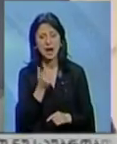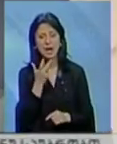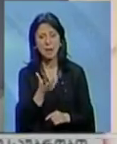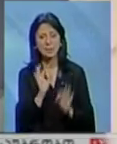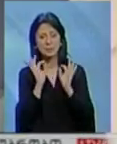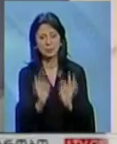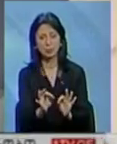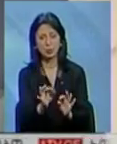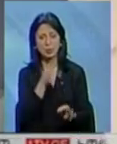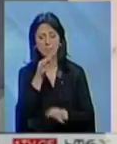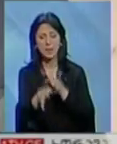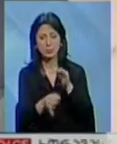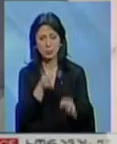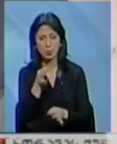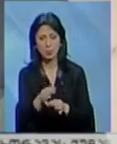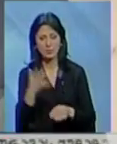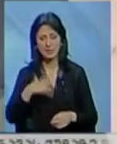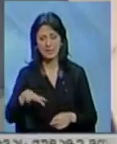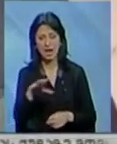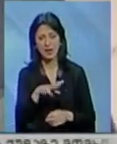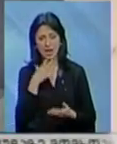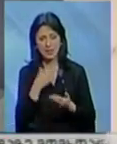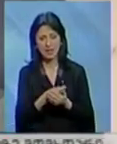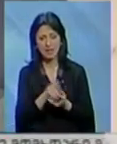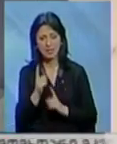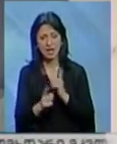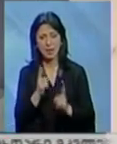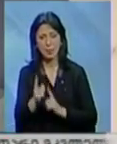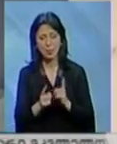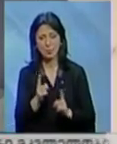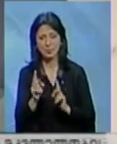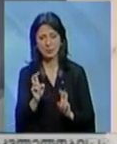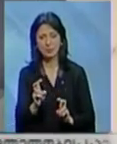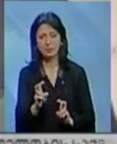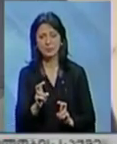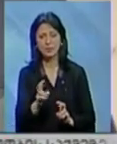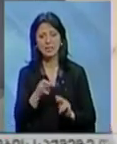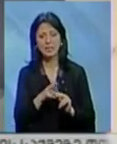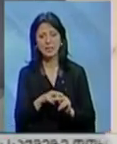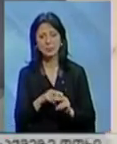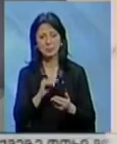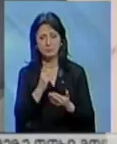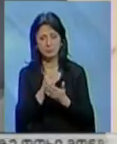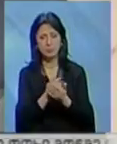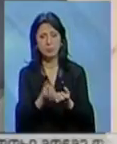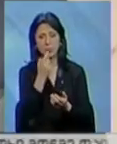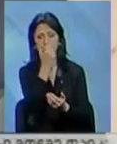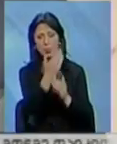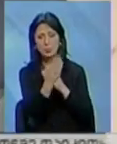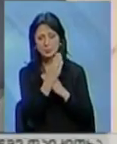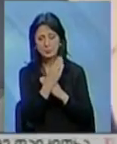რამდენად ადეკვატურად პასუხობს საქართველო თავისი რეფორმებით იმ სტრატეგიულ